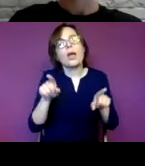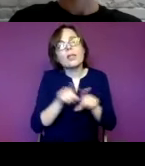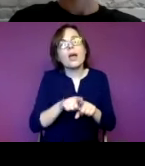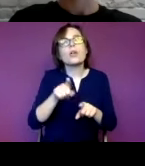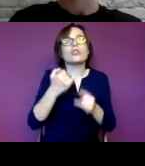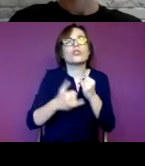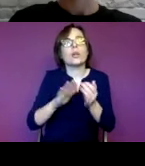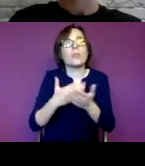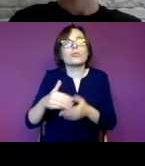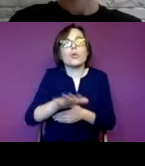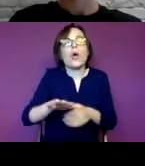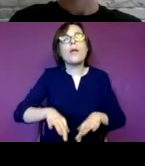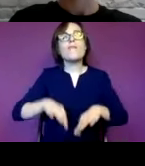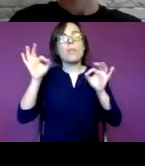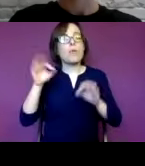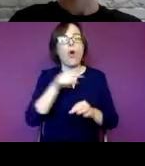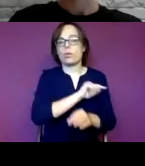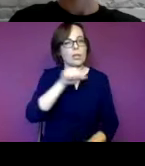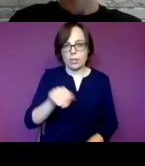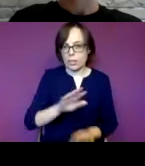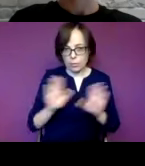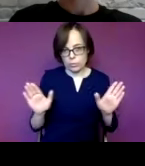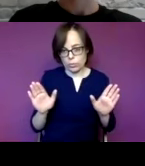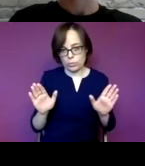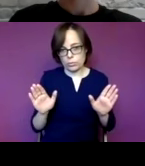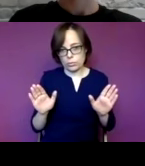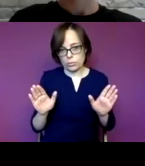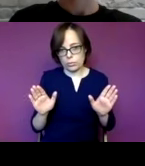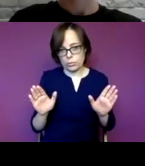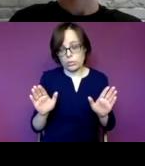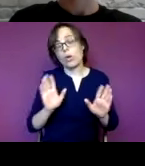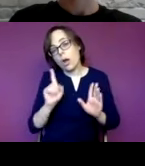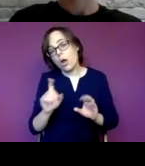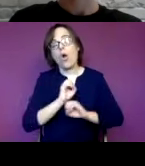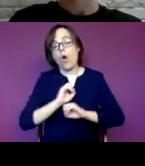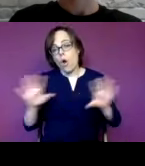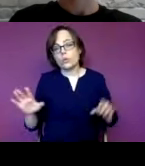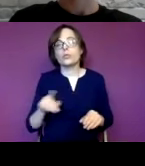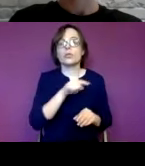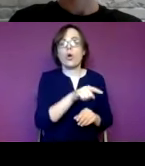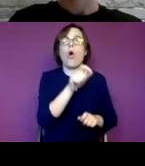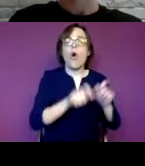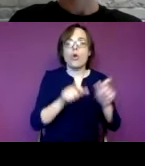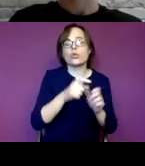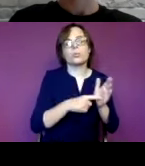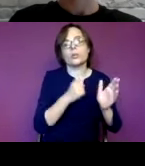decyzji, przynajmniej na poziomie formalnym, choć oczywiście w związku z tym, że to są osoby zwykle z wyższym,